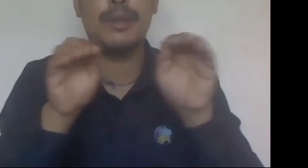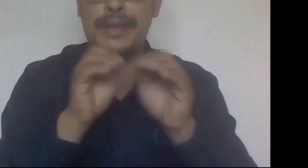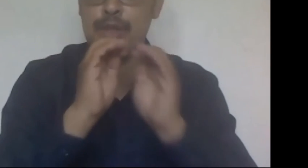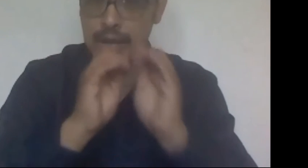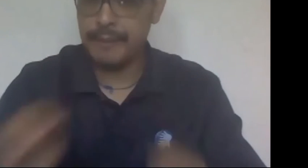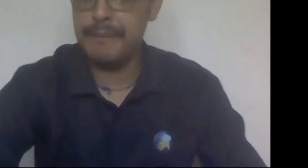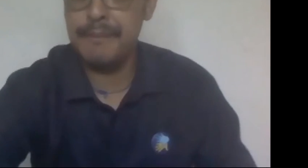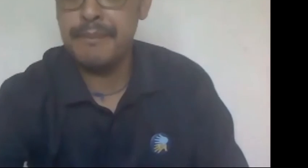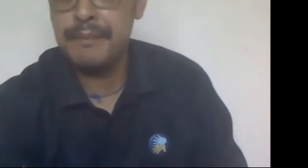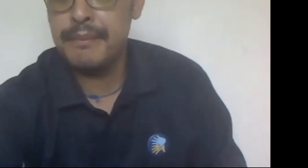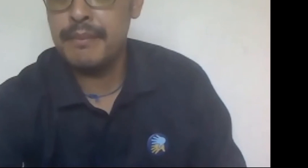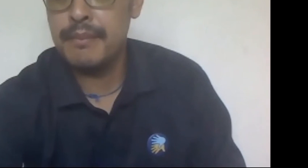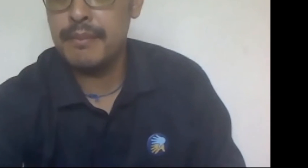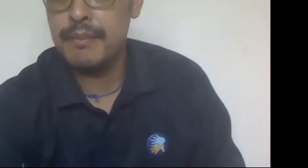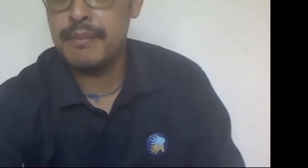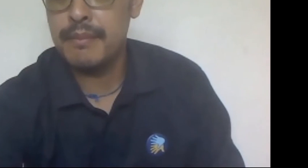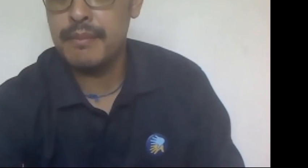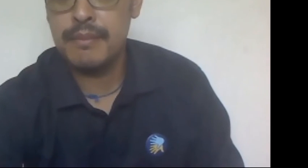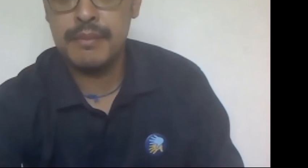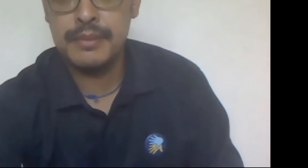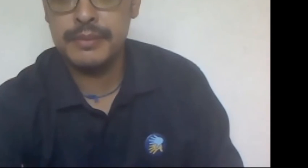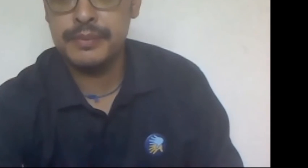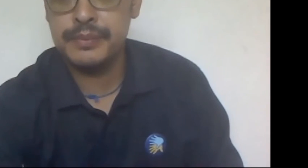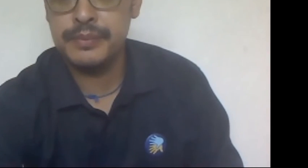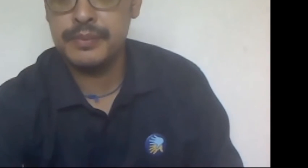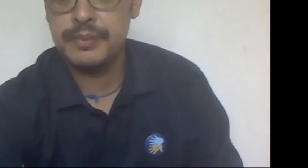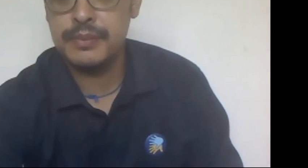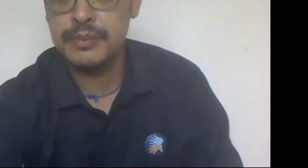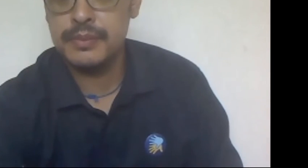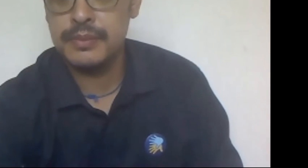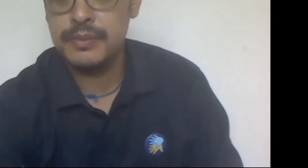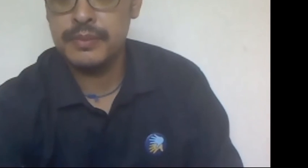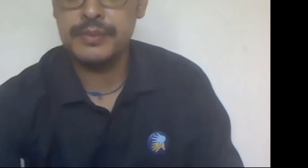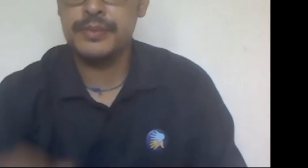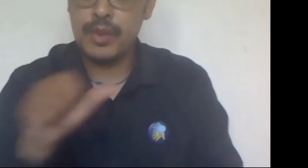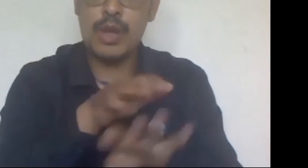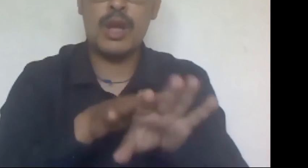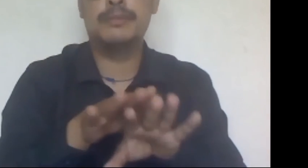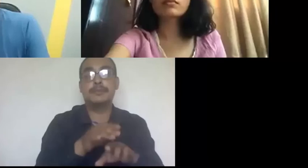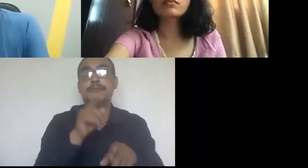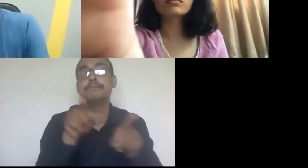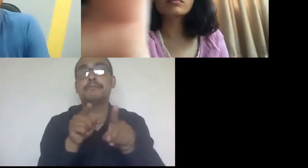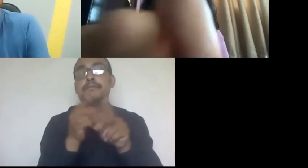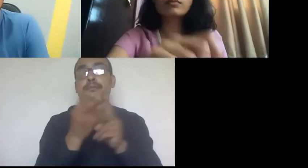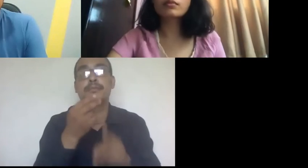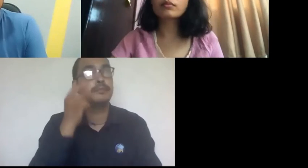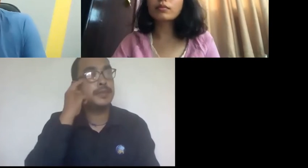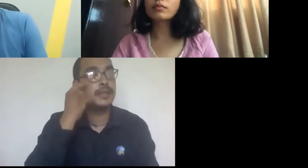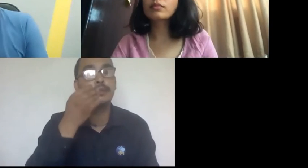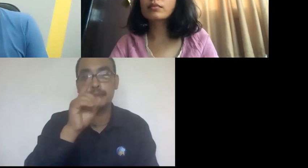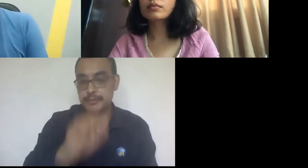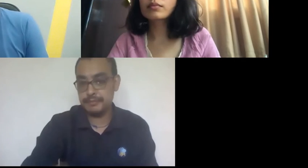चाहिँ कन्फिडेन्ट देखिएला होइन तर उहाँहरू चाहिँ उहाँहरू नै एक्सपर्ट भनेर तपाईँले विचार गर्नु भएन